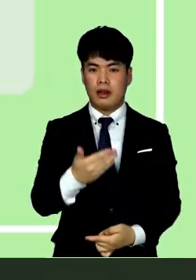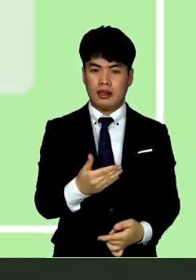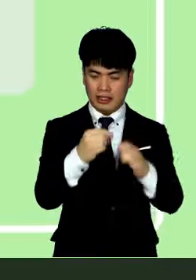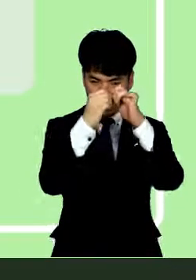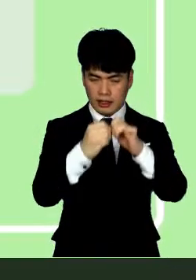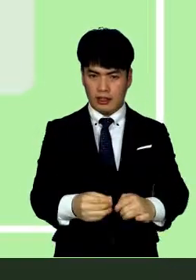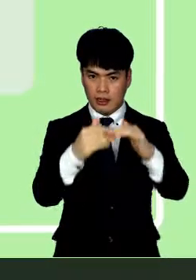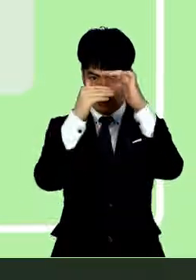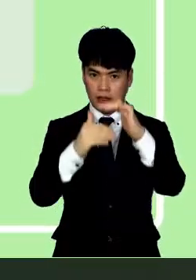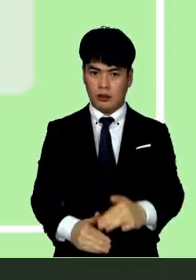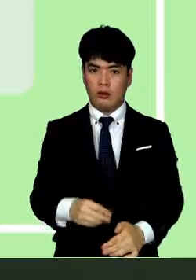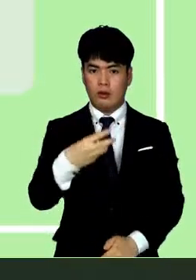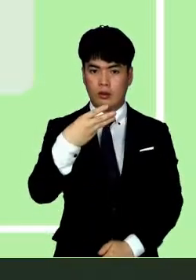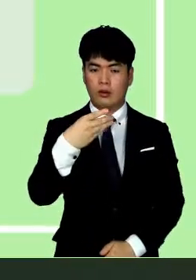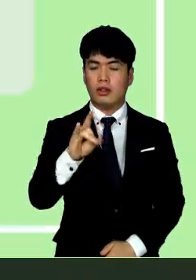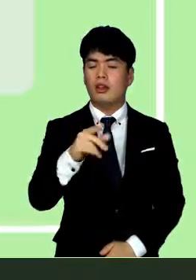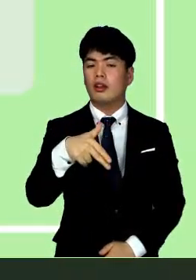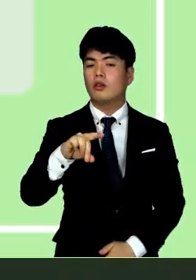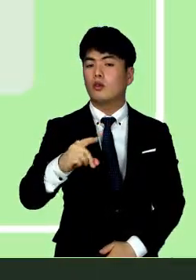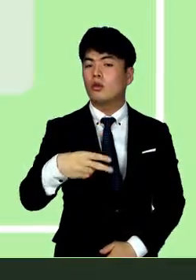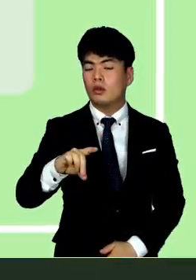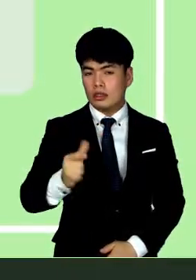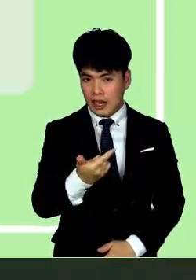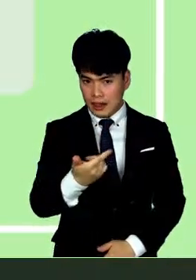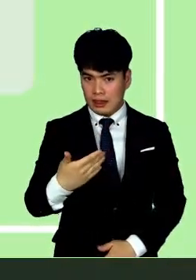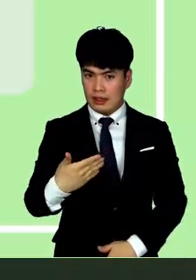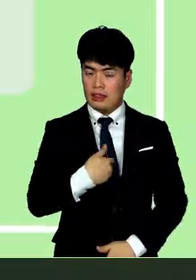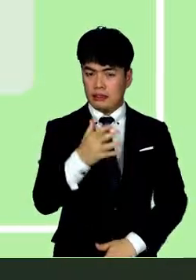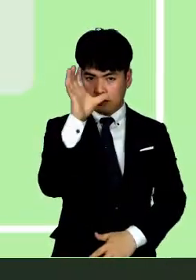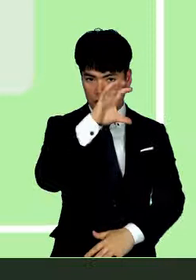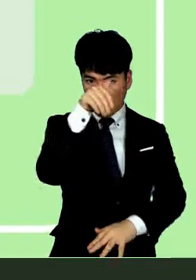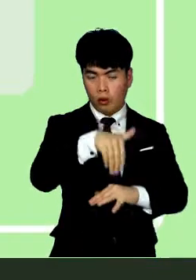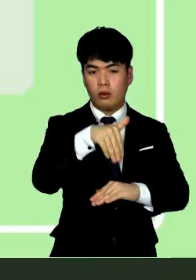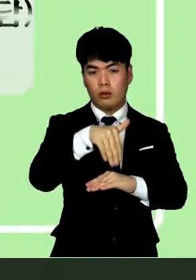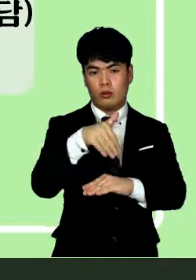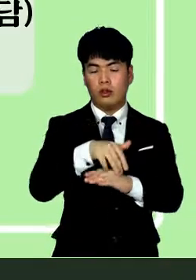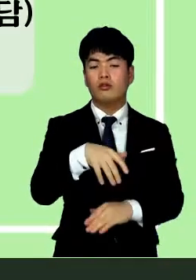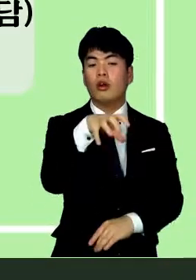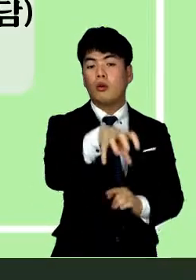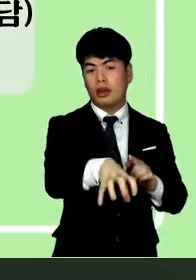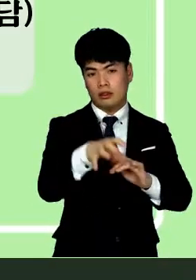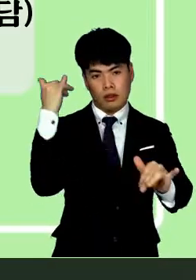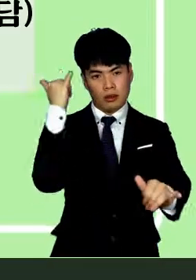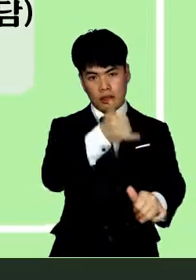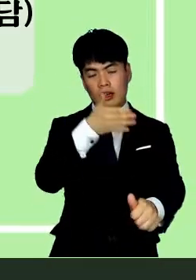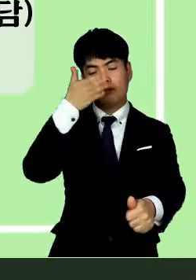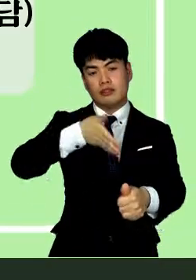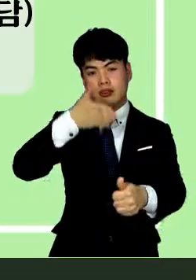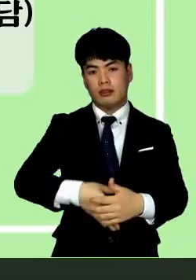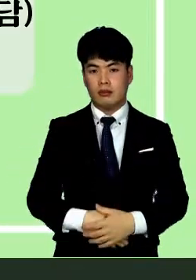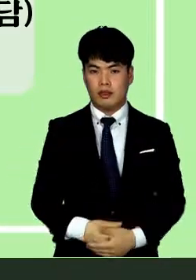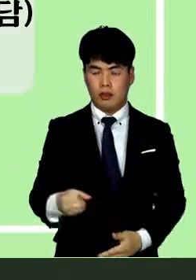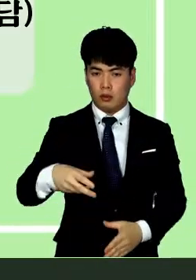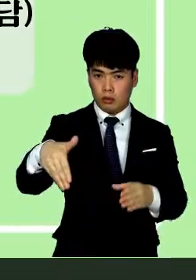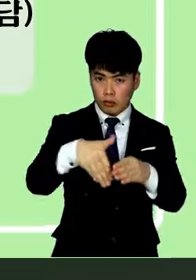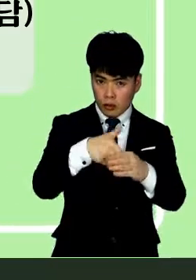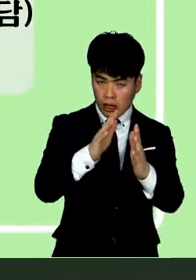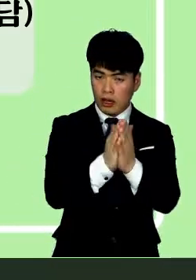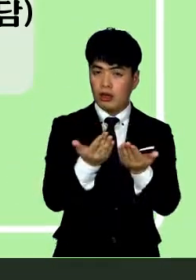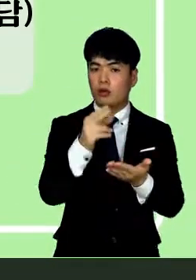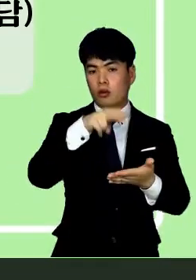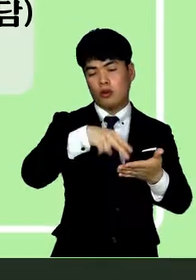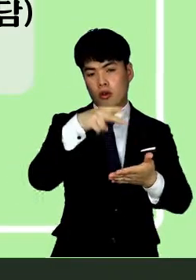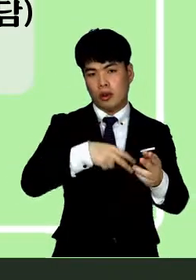사항은 천안시 태조산 청소년 수련관으로 문의하면 안내받을 수 있습니다. 천안시 문화도서관 사업소에서 여름방학을